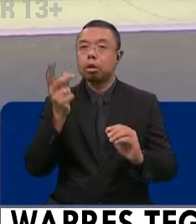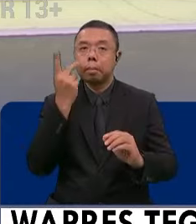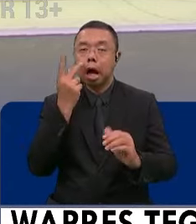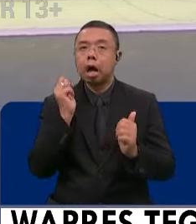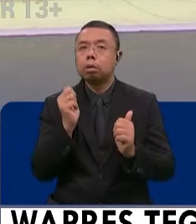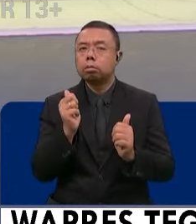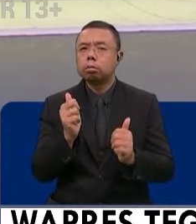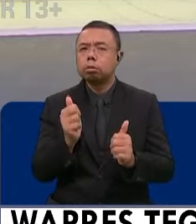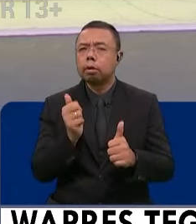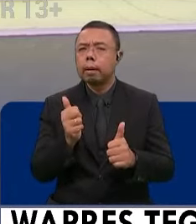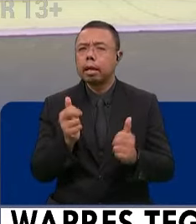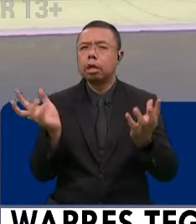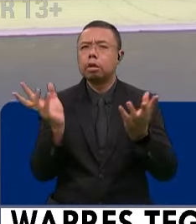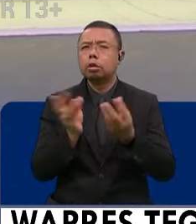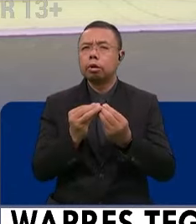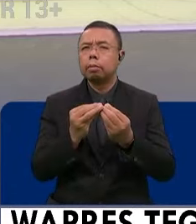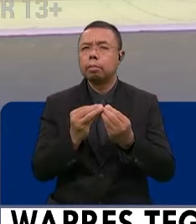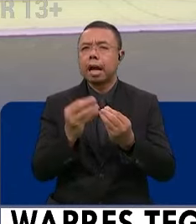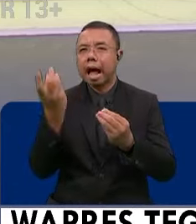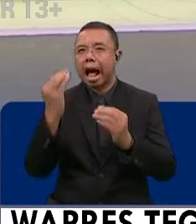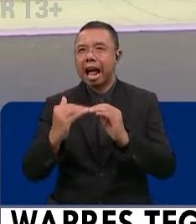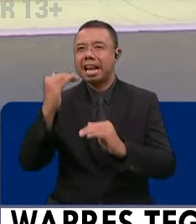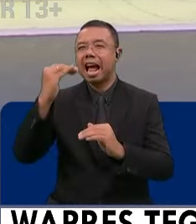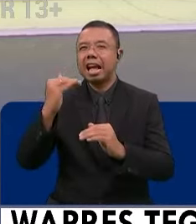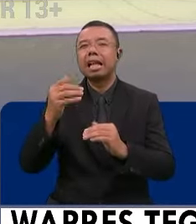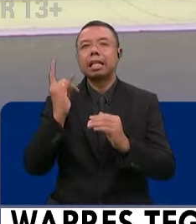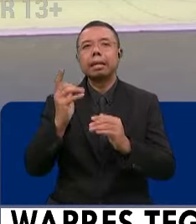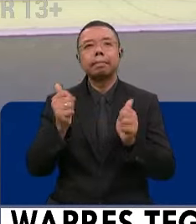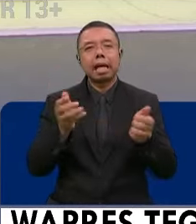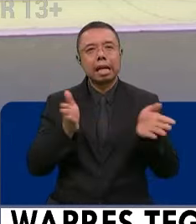supaya tingkat inflasi itu terkendali di Madiun, Pak Rofik?